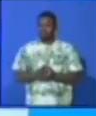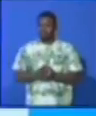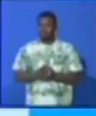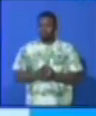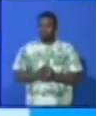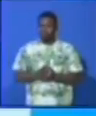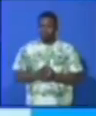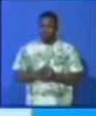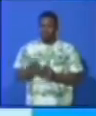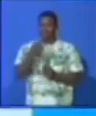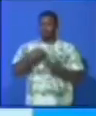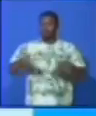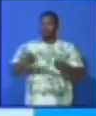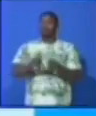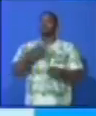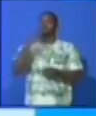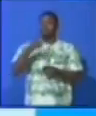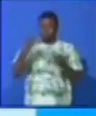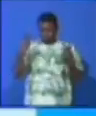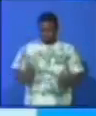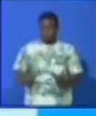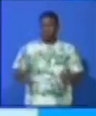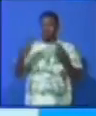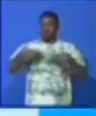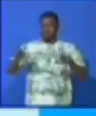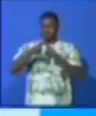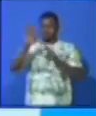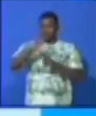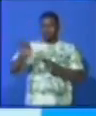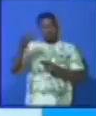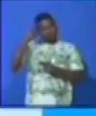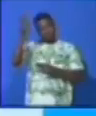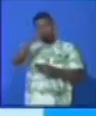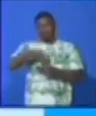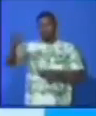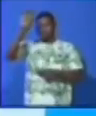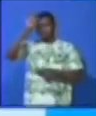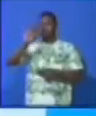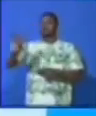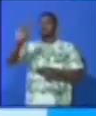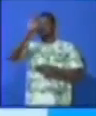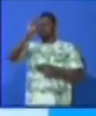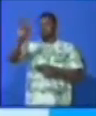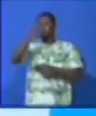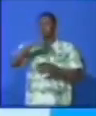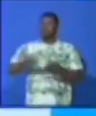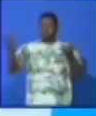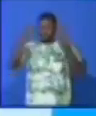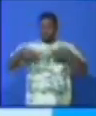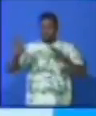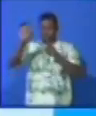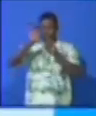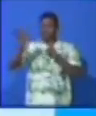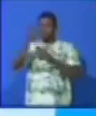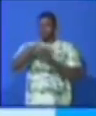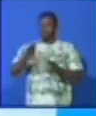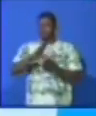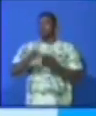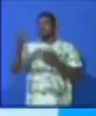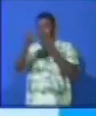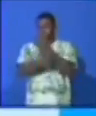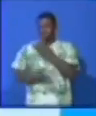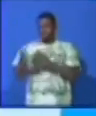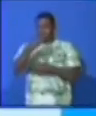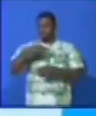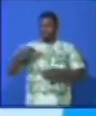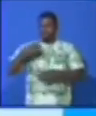Cela dit, présent au Burkina dans le cadre de la 7e conférence des pays membres de l'Organisation de la coopération islamique OCI, les représentants